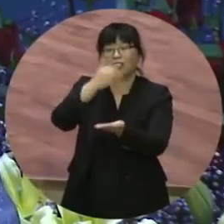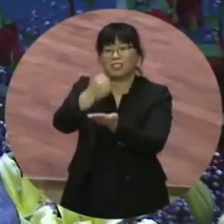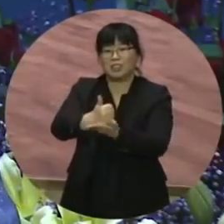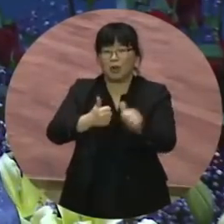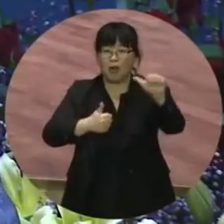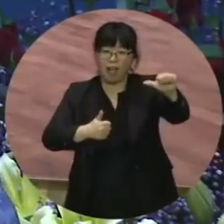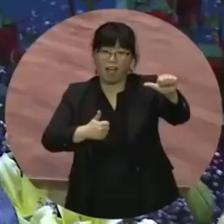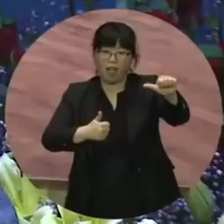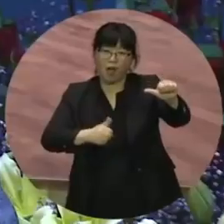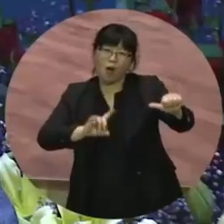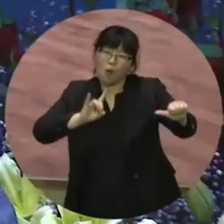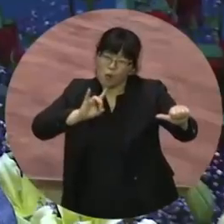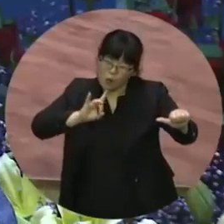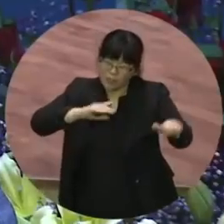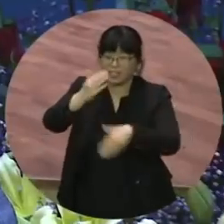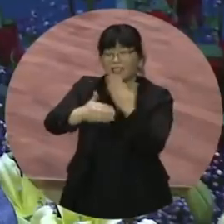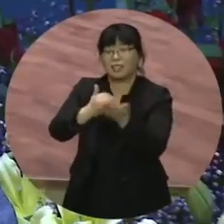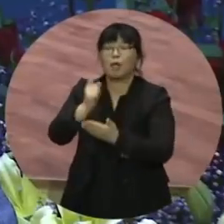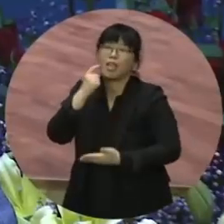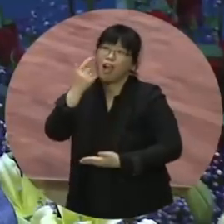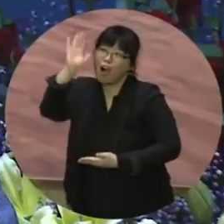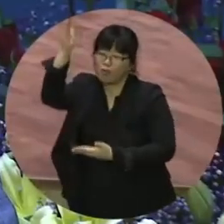솔리데오 그로리아.